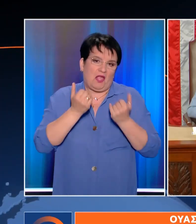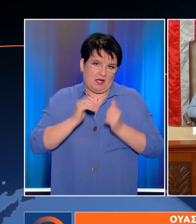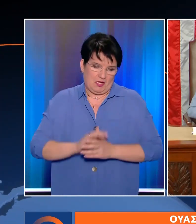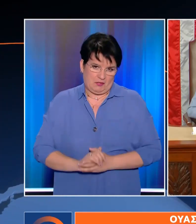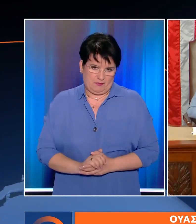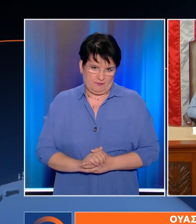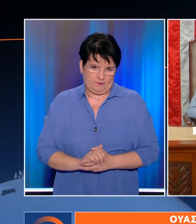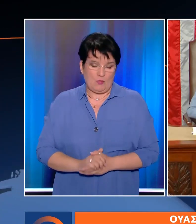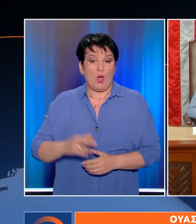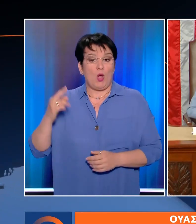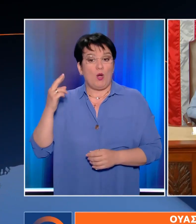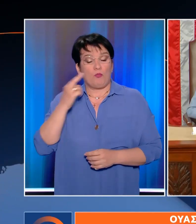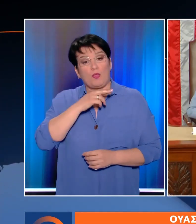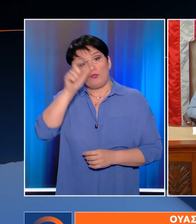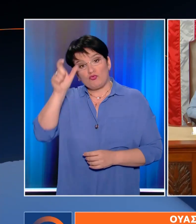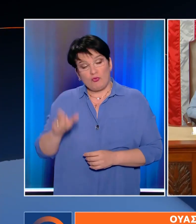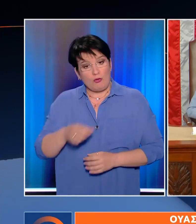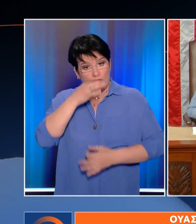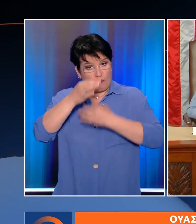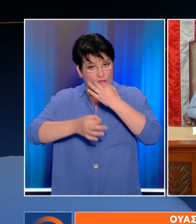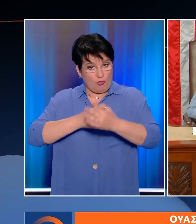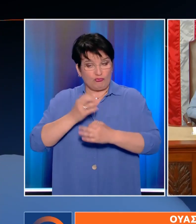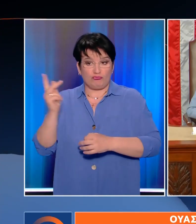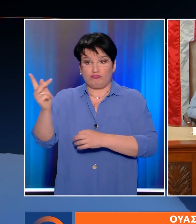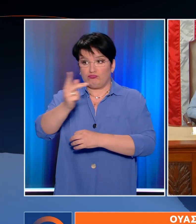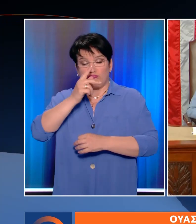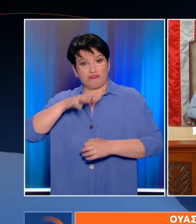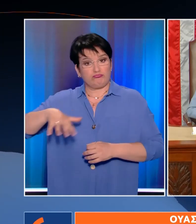Λέγει ο Πρωθυπουργός, αναφερόμενος στην πολιτεία.